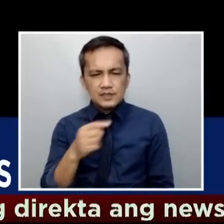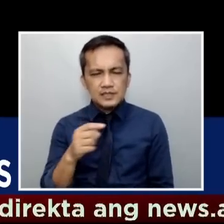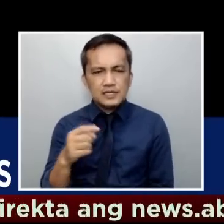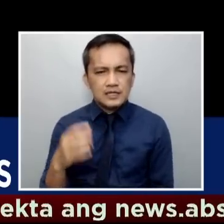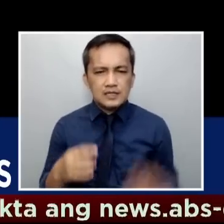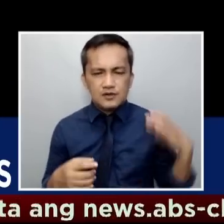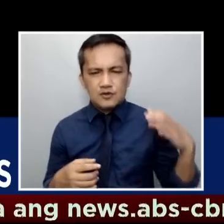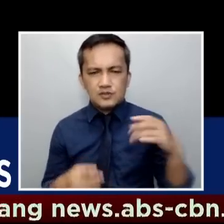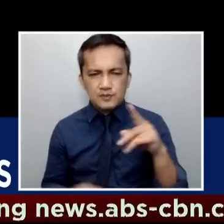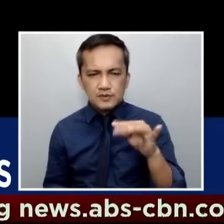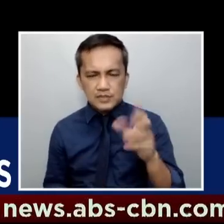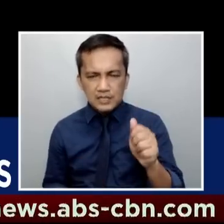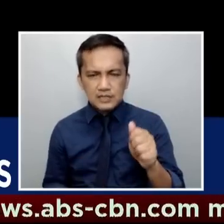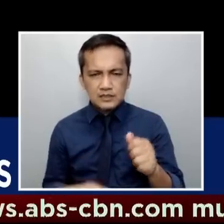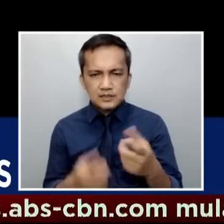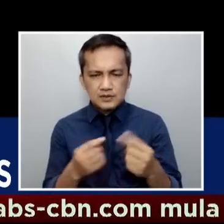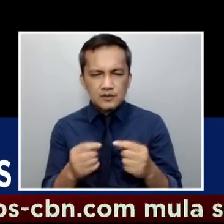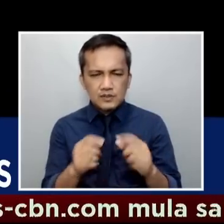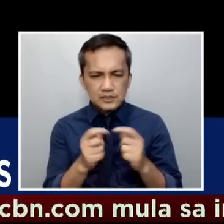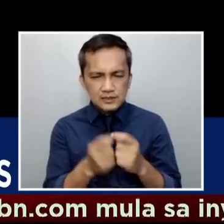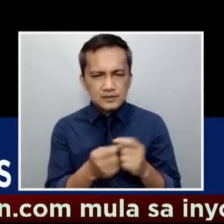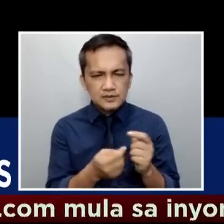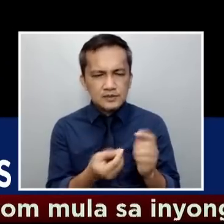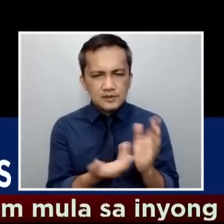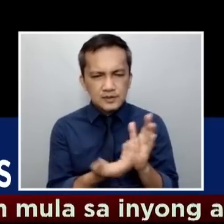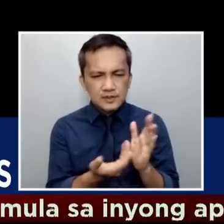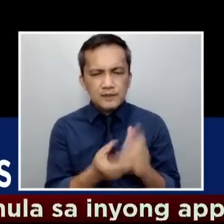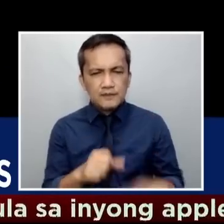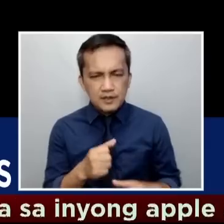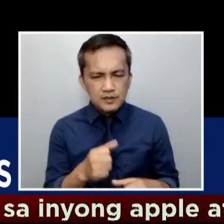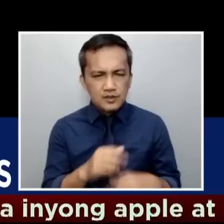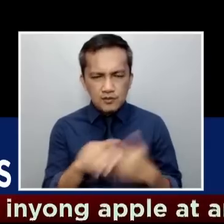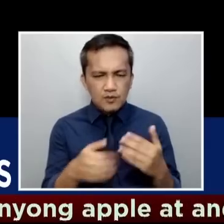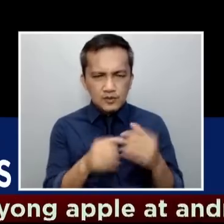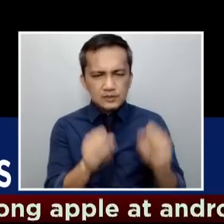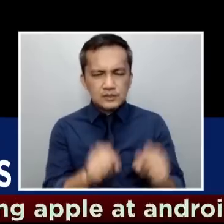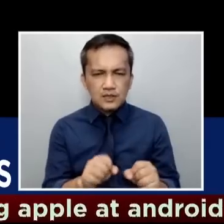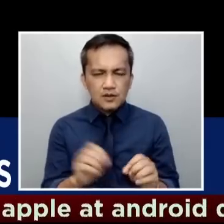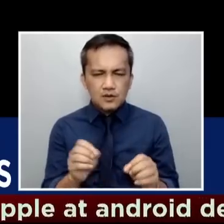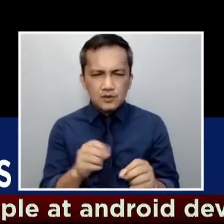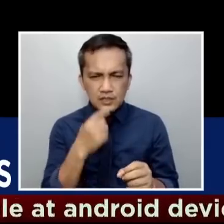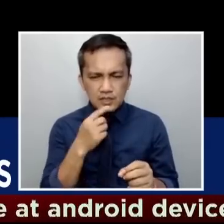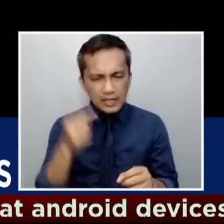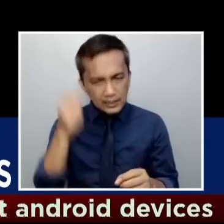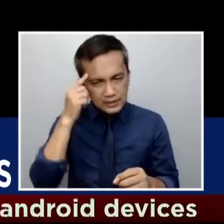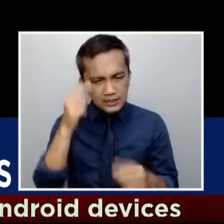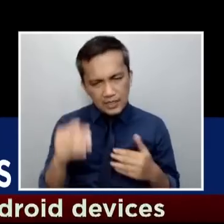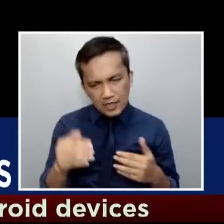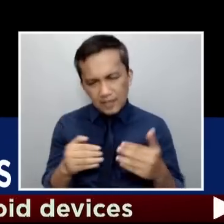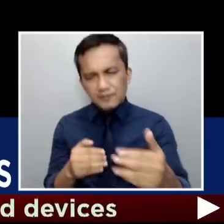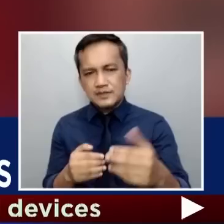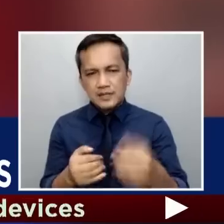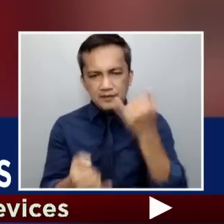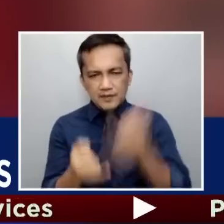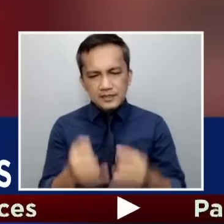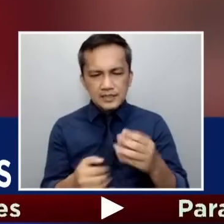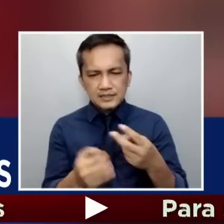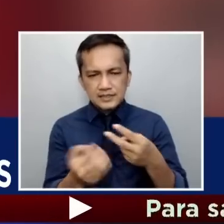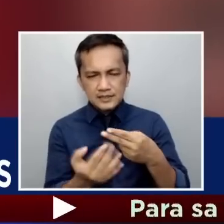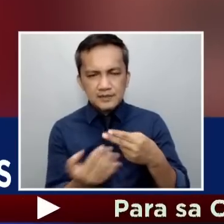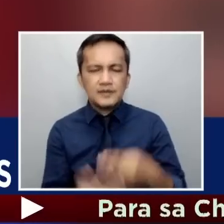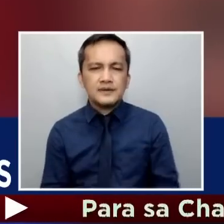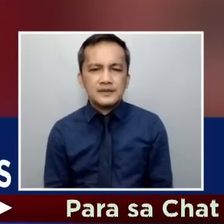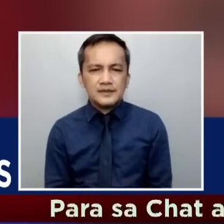Spoelstra ang nagawa ng kanyang team. Buong season, wala aniyang nagakala na aabot sa finals ang Miami. The way this team